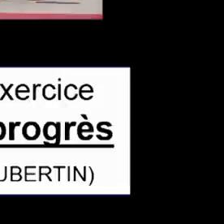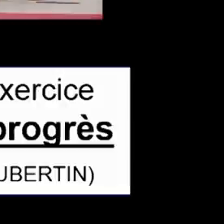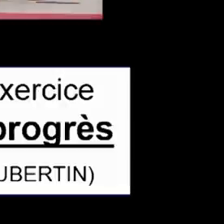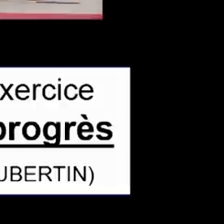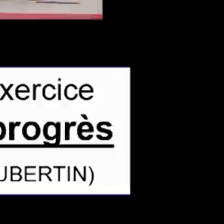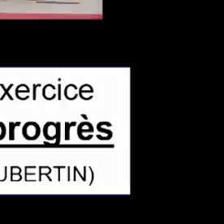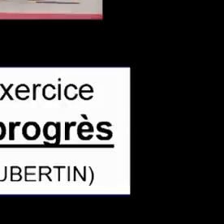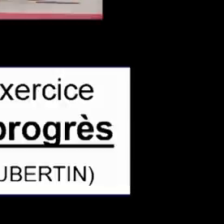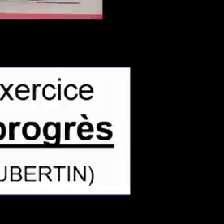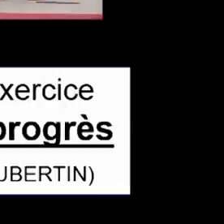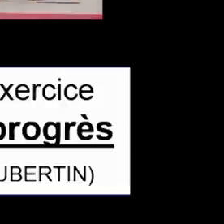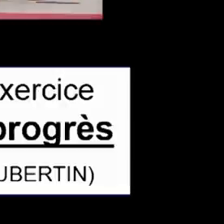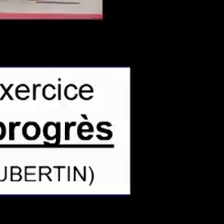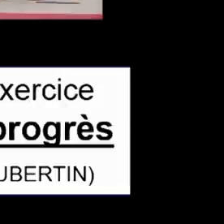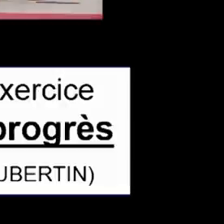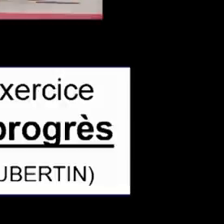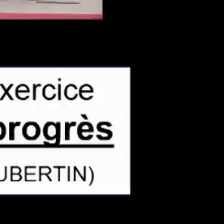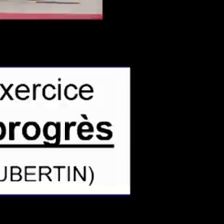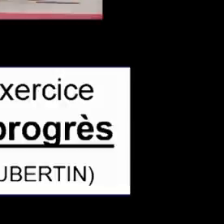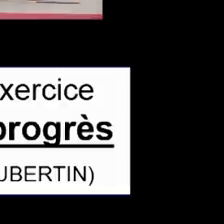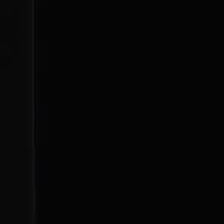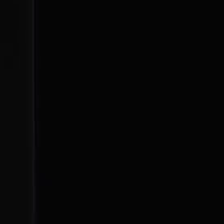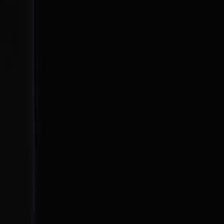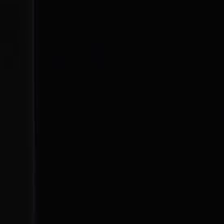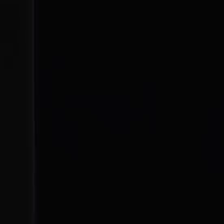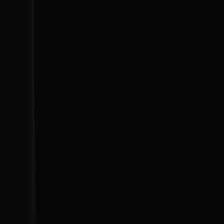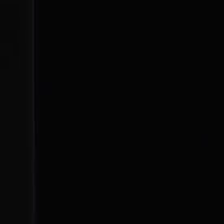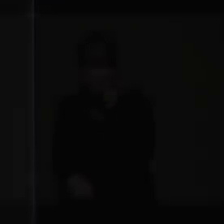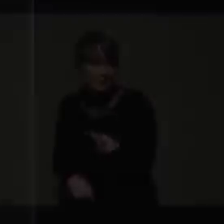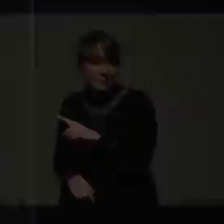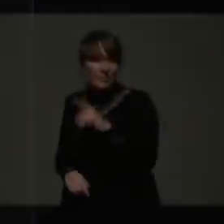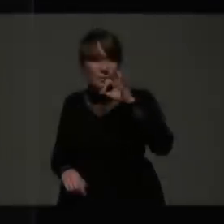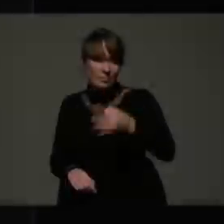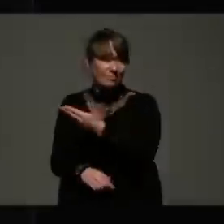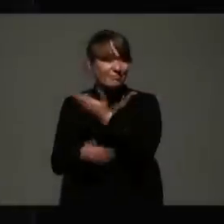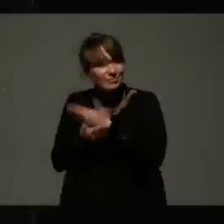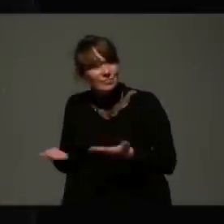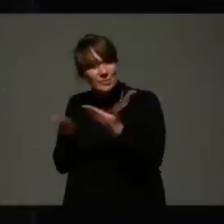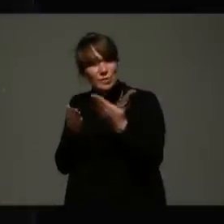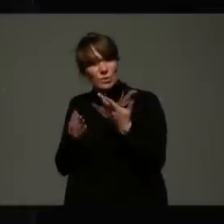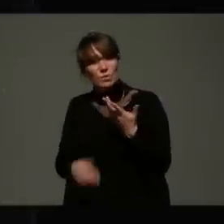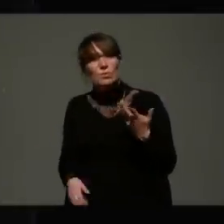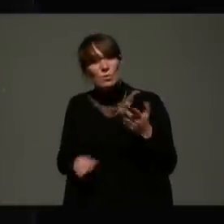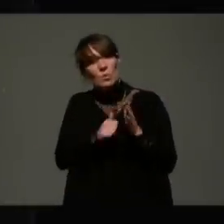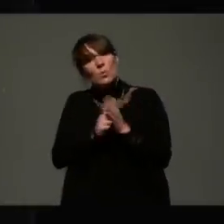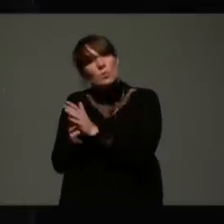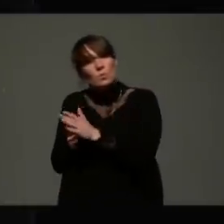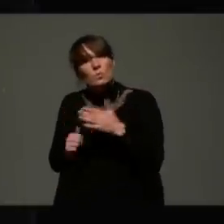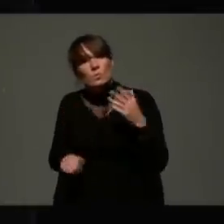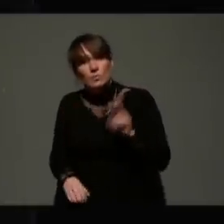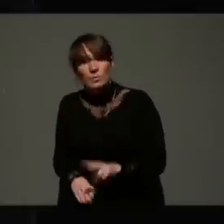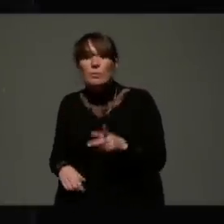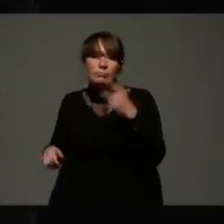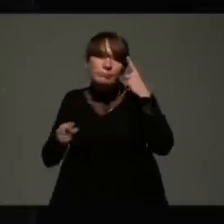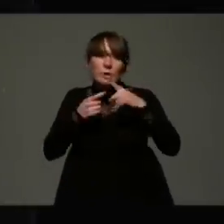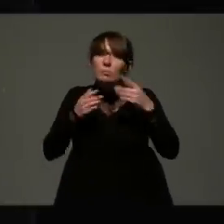temps, le décès de Marc-Vivien Fauré sur le terrain. Oui, là, on est dans des conditions qui sont extrêmes. Ce n'est pas de ça que l'on parle ce soir, et on ne